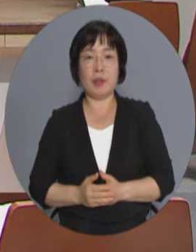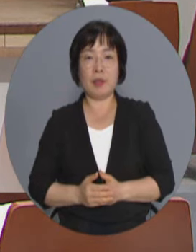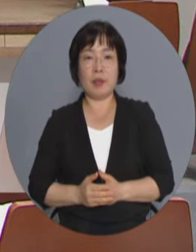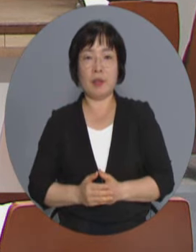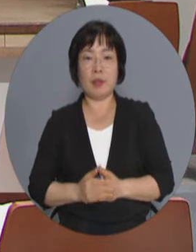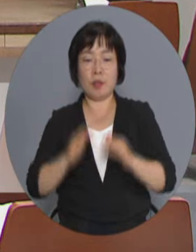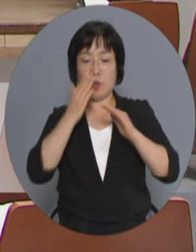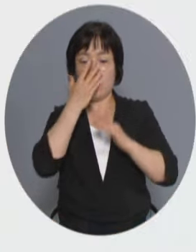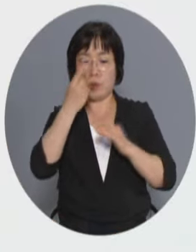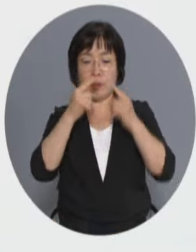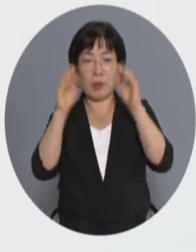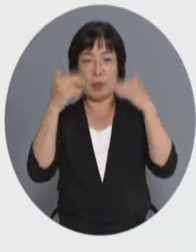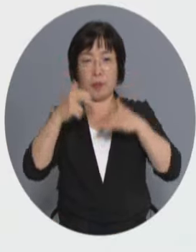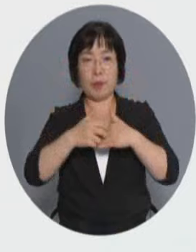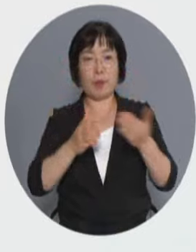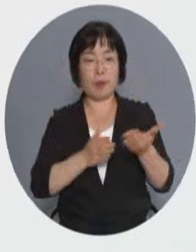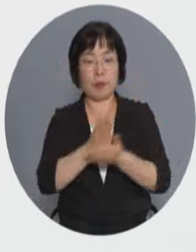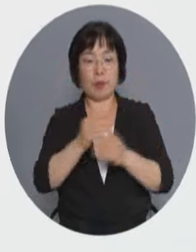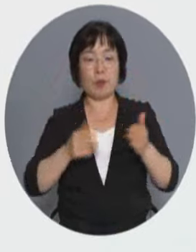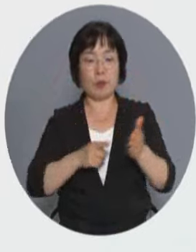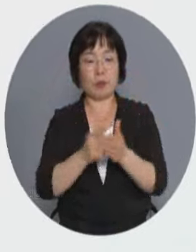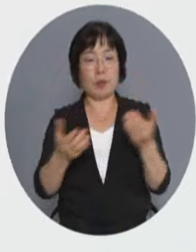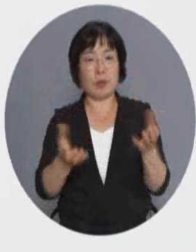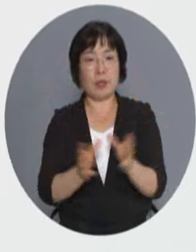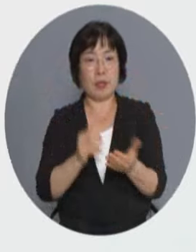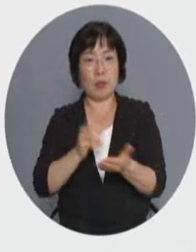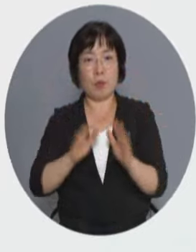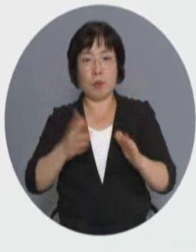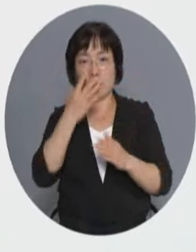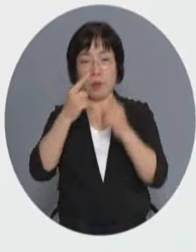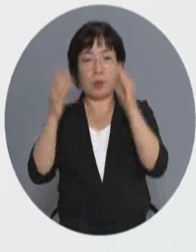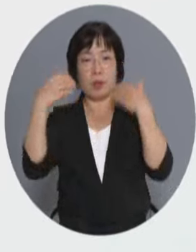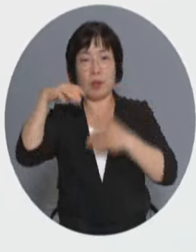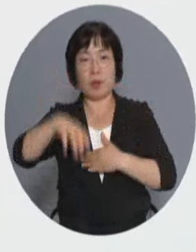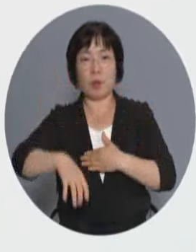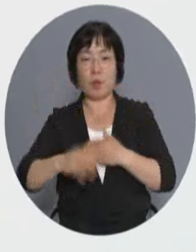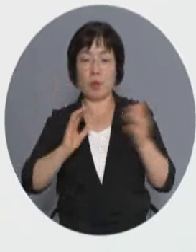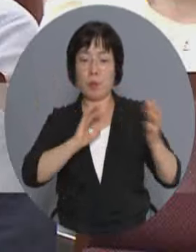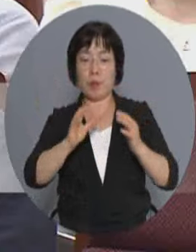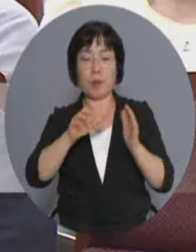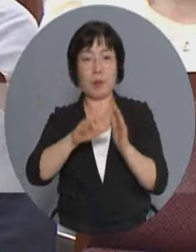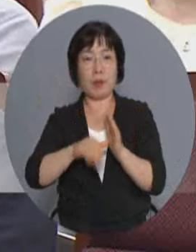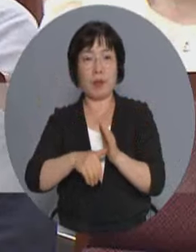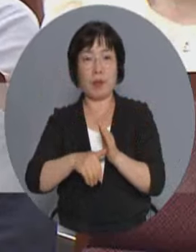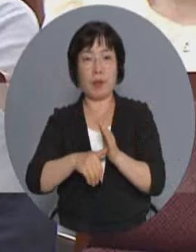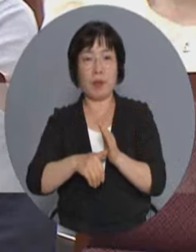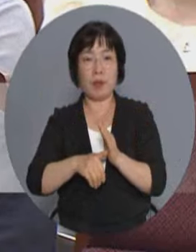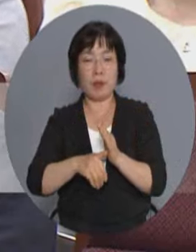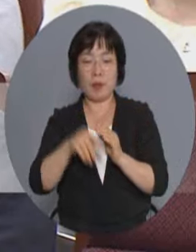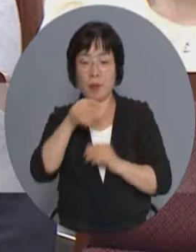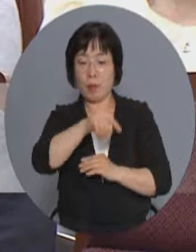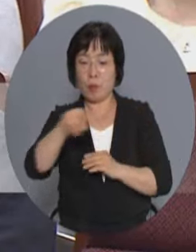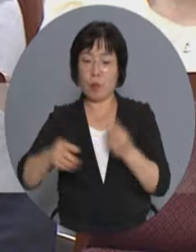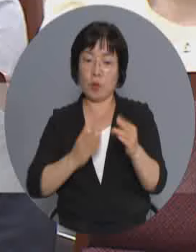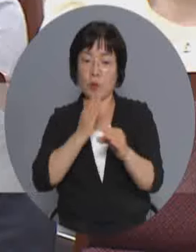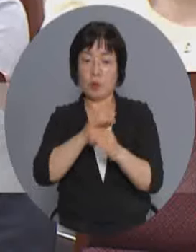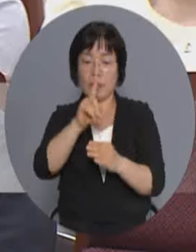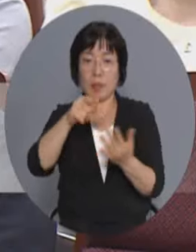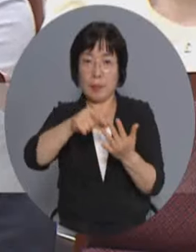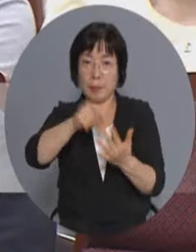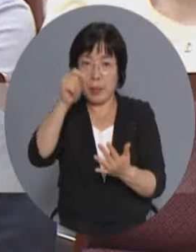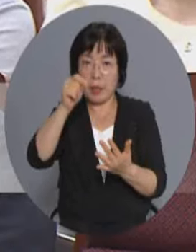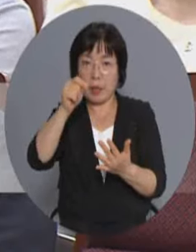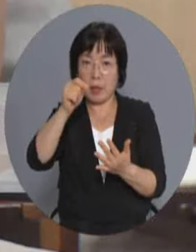박병희 순천대 의과대학 설립 추진 단장은 오늘 순천대에서 열린 의료 포럼에서 두 대학 중 한 대학을